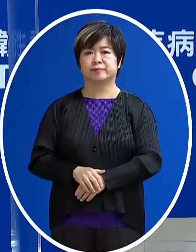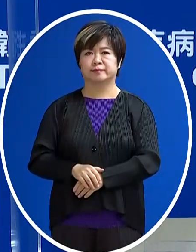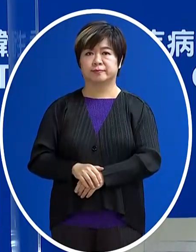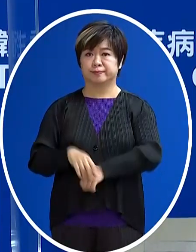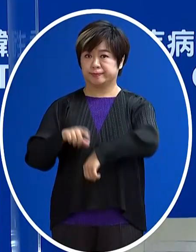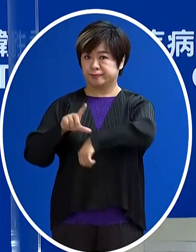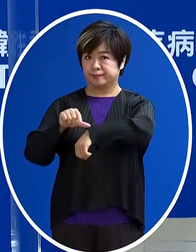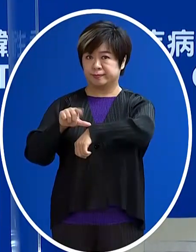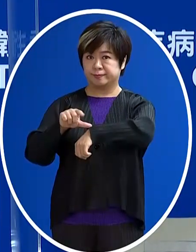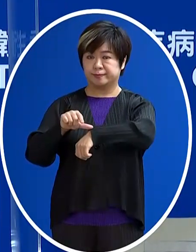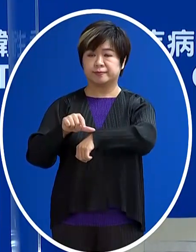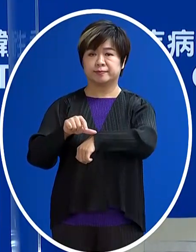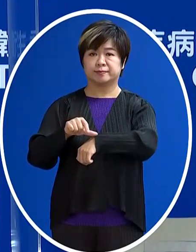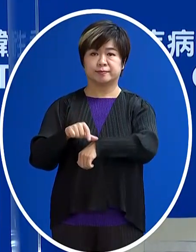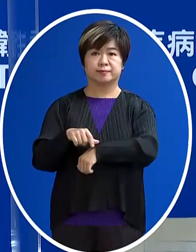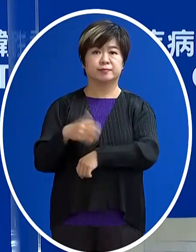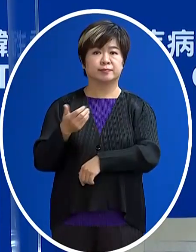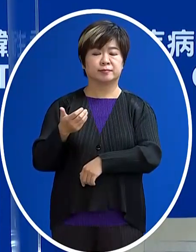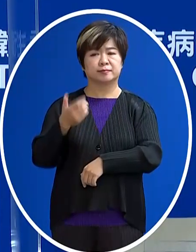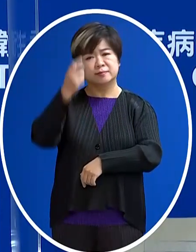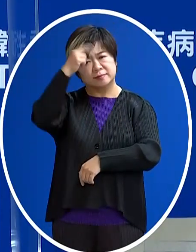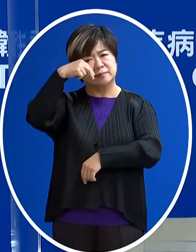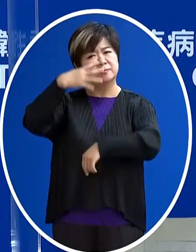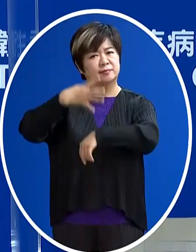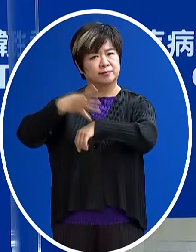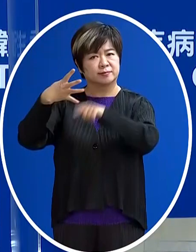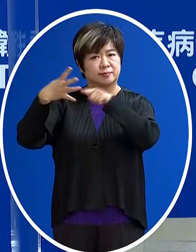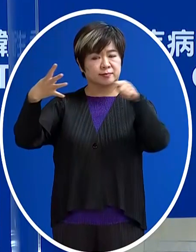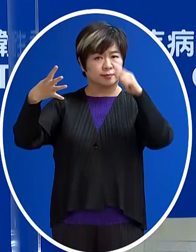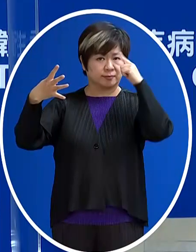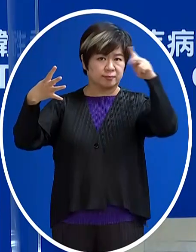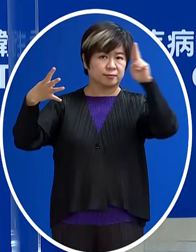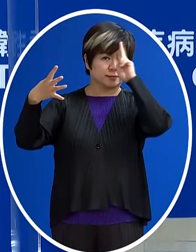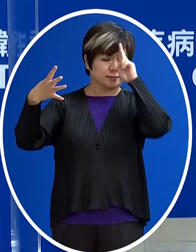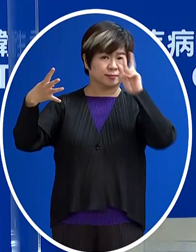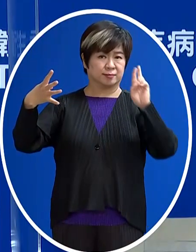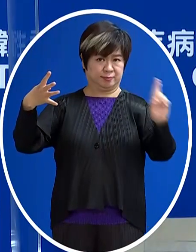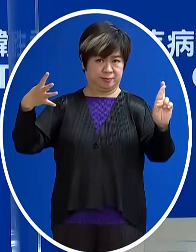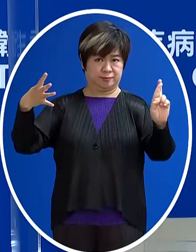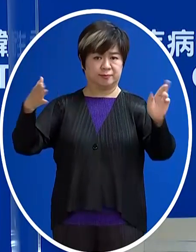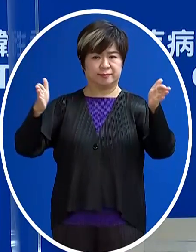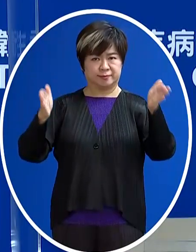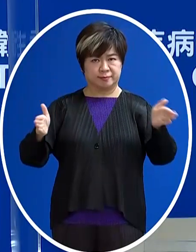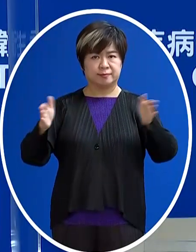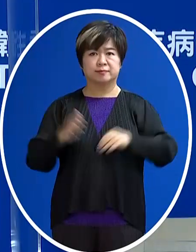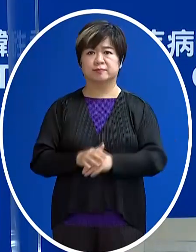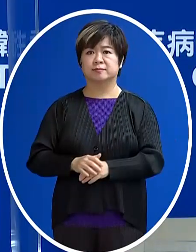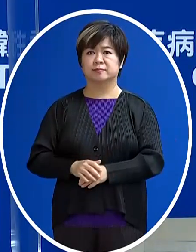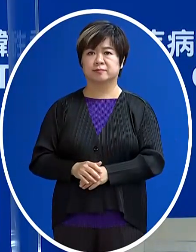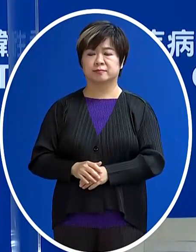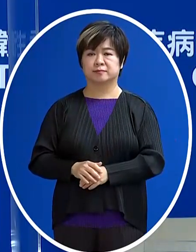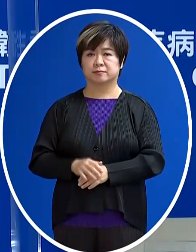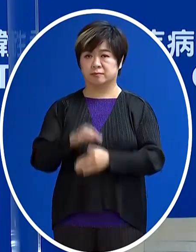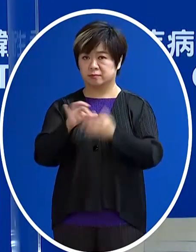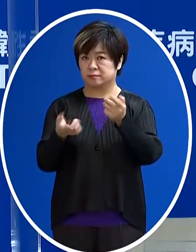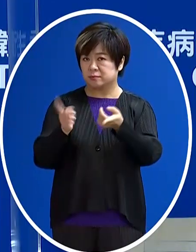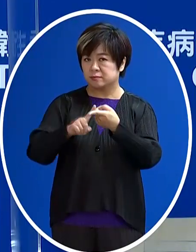约的时间。就是在今天下午4点到明天中午12点止啊，那这些人可以在